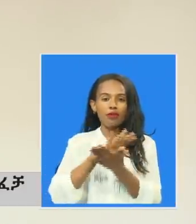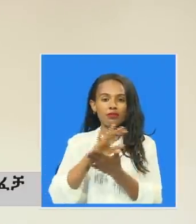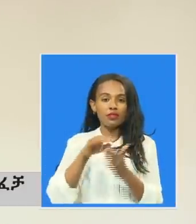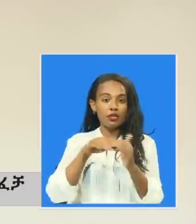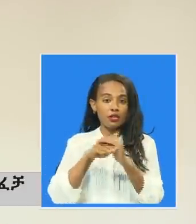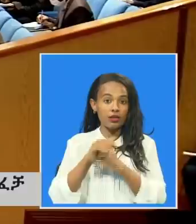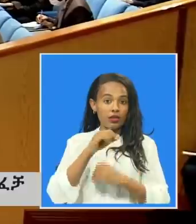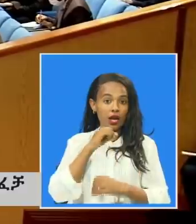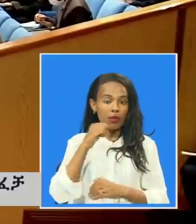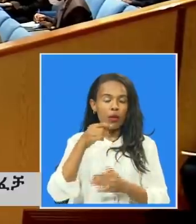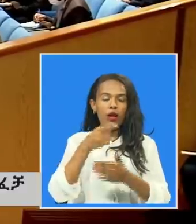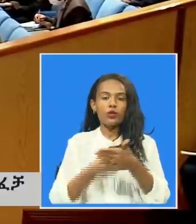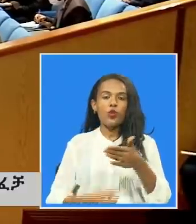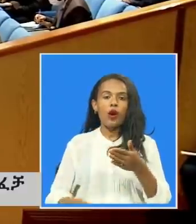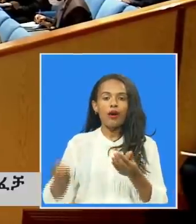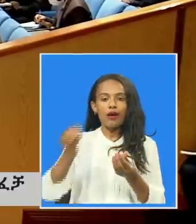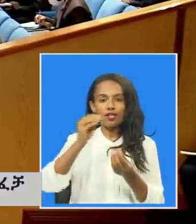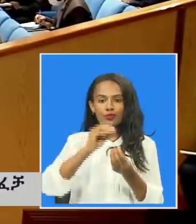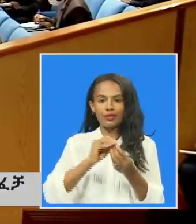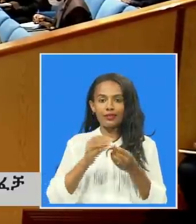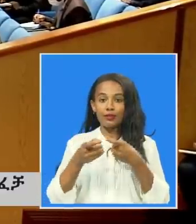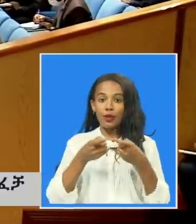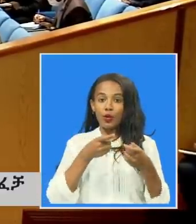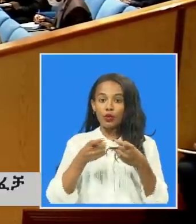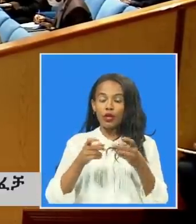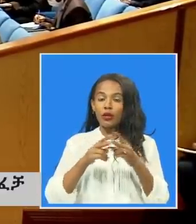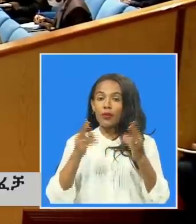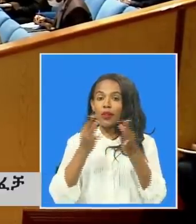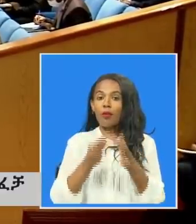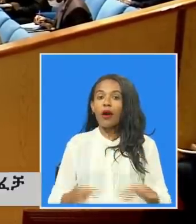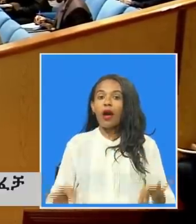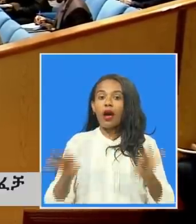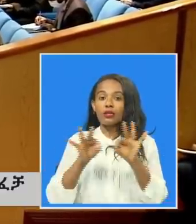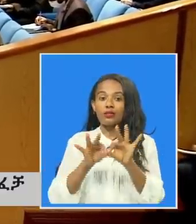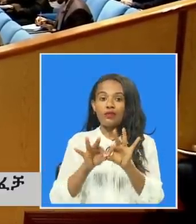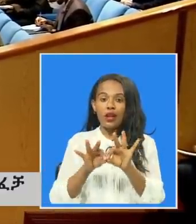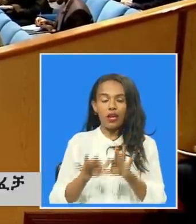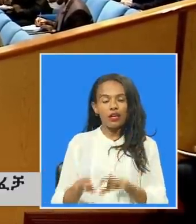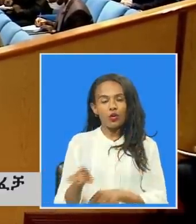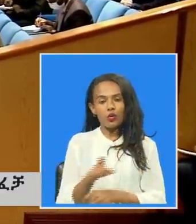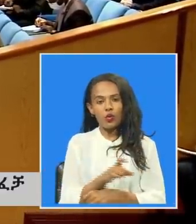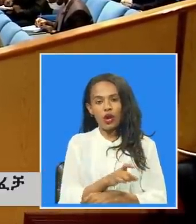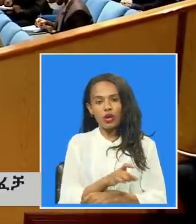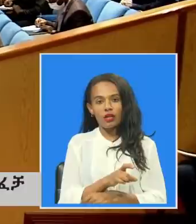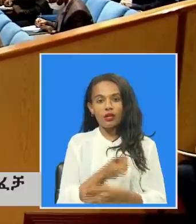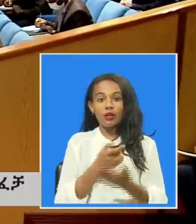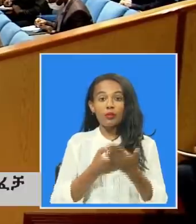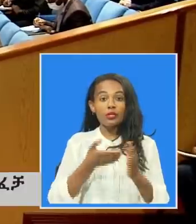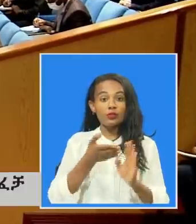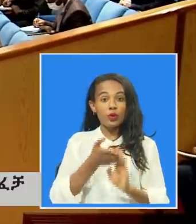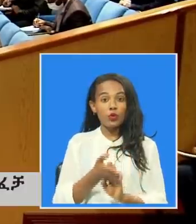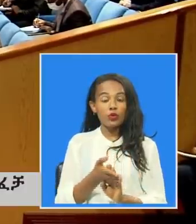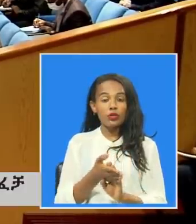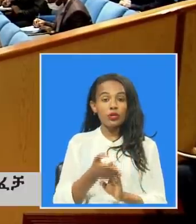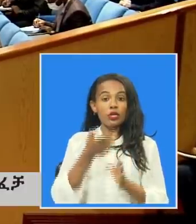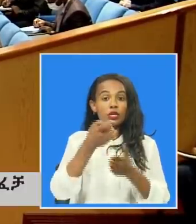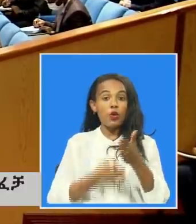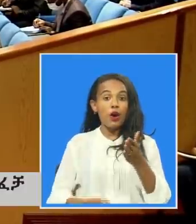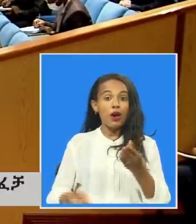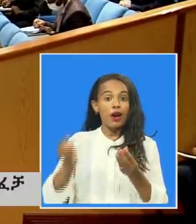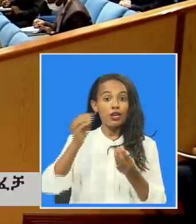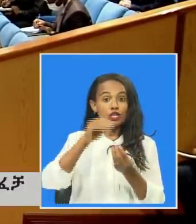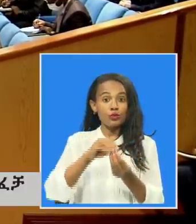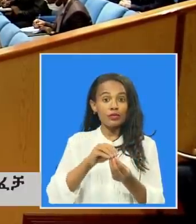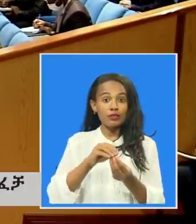እንዳይዘግት የዋጋ ግሽበትን መቆጣጠር እጅግ አስፈላጊ ይሆናል። በዚህ ረገድ የዋጋ